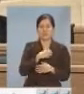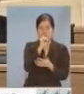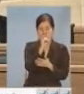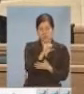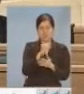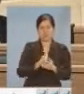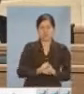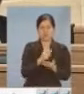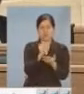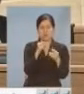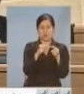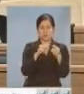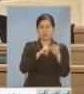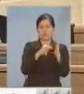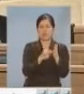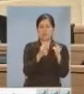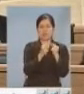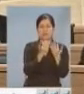นแหละครับชาวบ้านผม